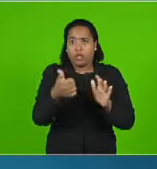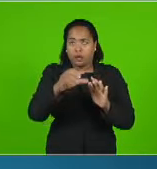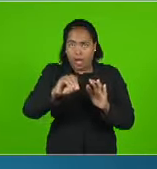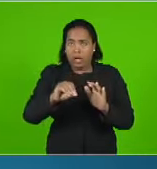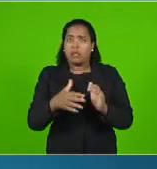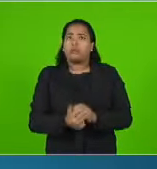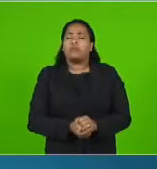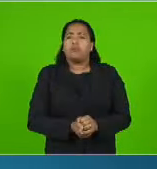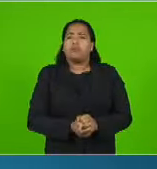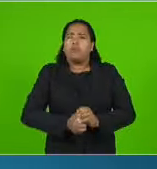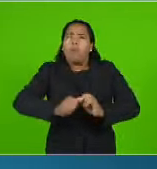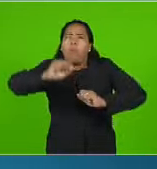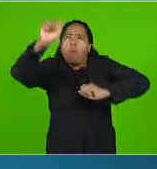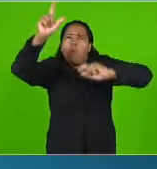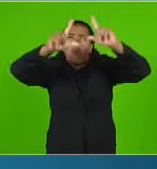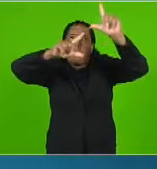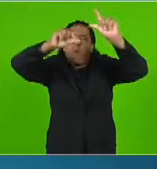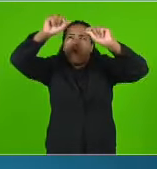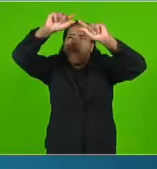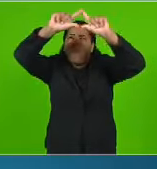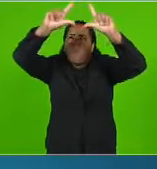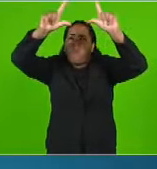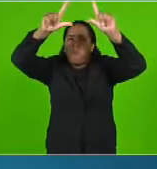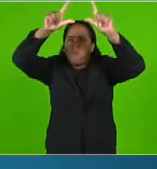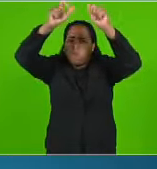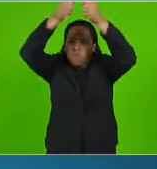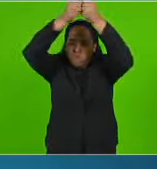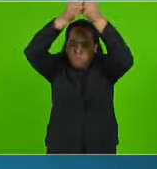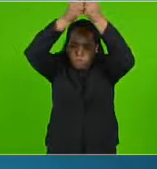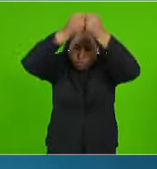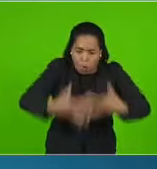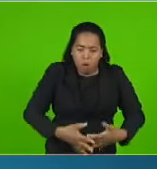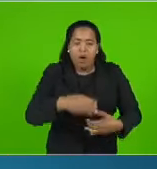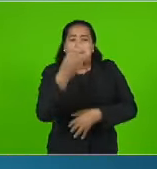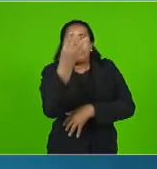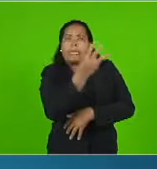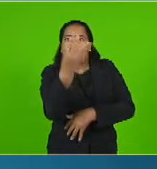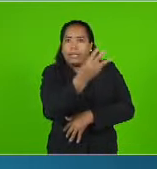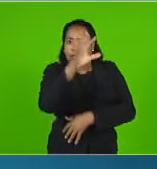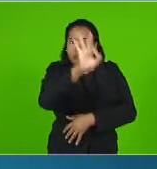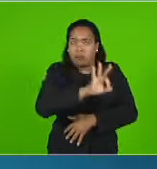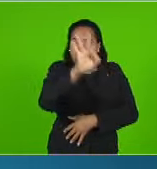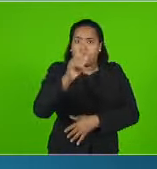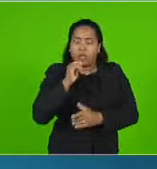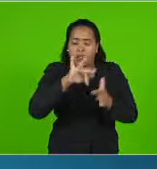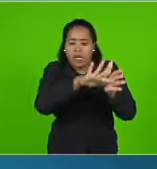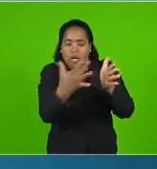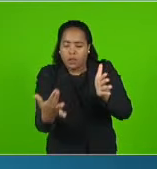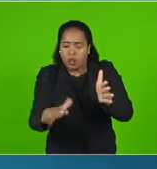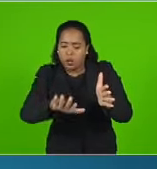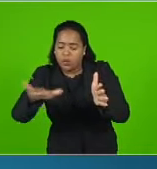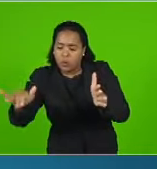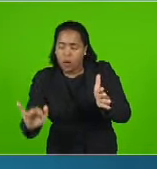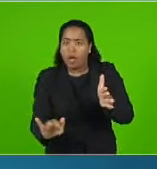«И упала с неба большая звезда». Пала на третью часть рек и на источники вод. Имя сей